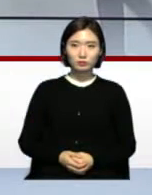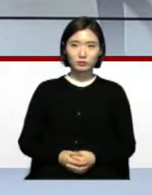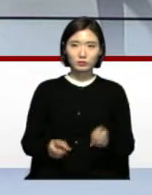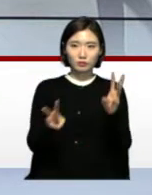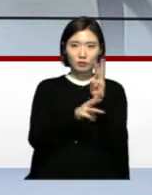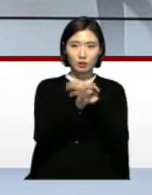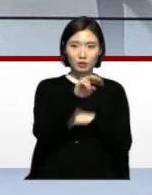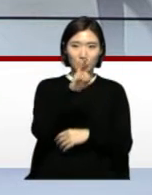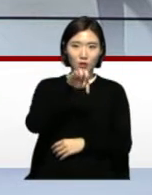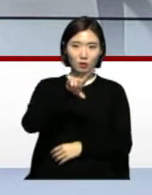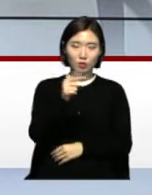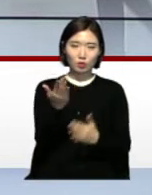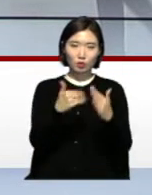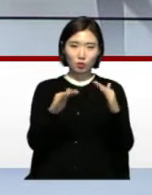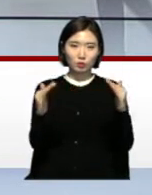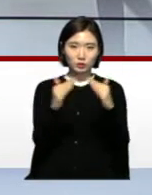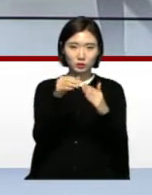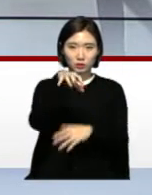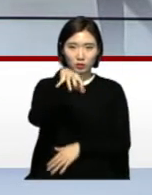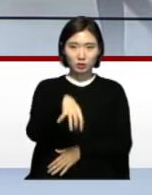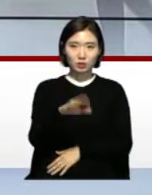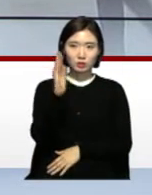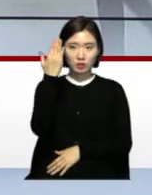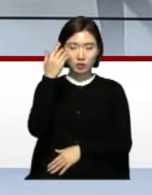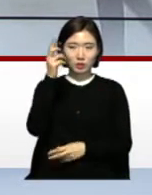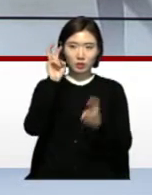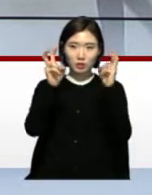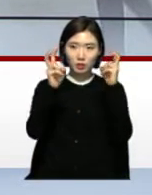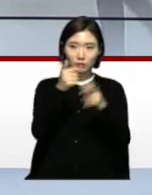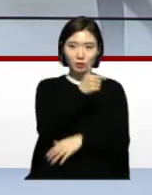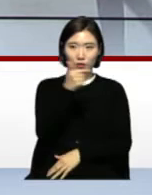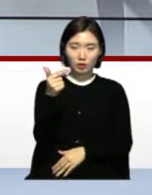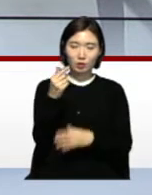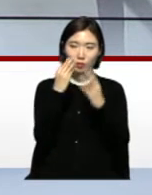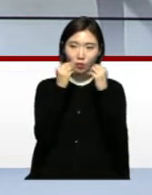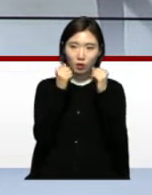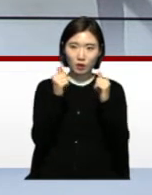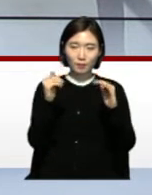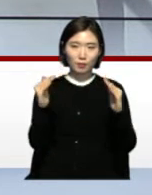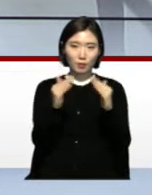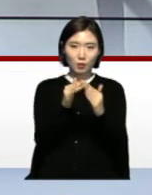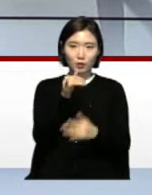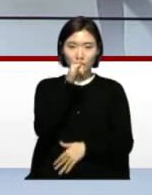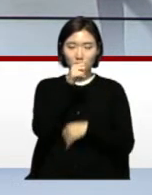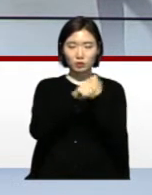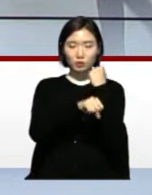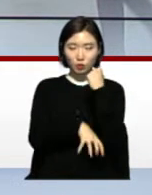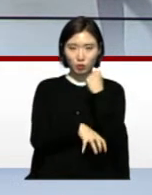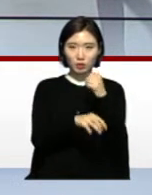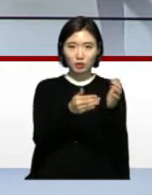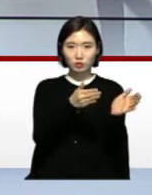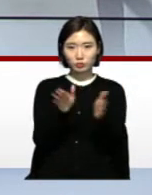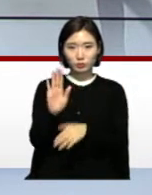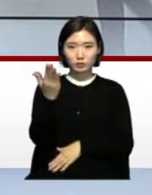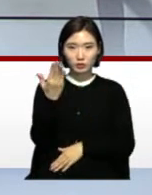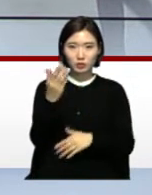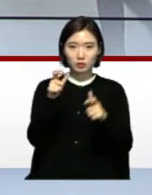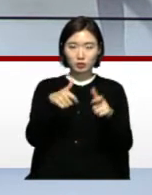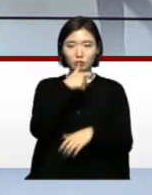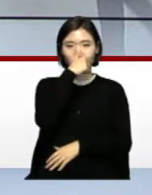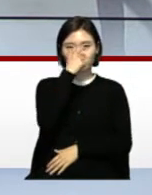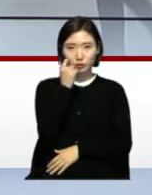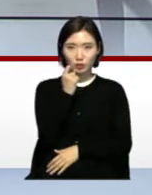중랑구 양원 공공주택 지구의 첨단 기업을 비롯한 대형 복합 모리 들어서 낸 토대가 마련되었습니다 지역의